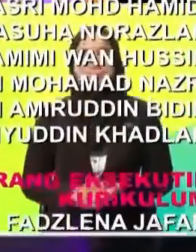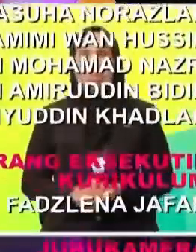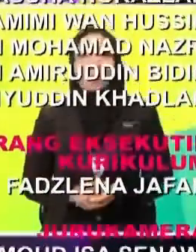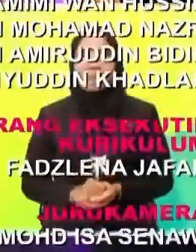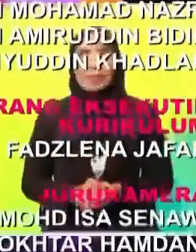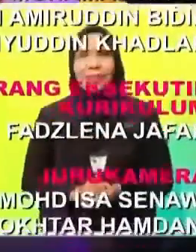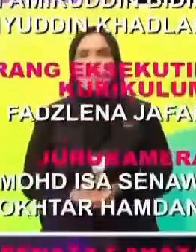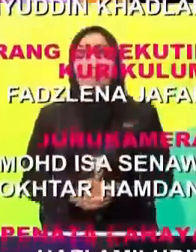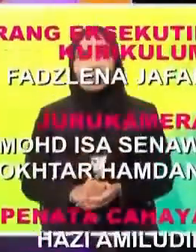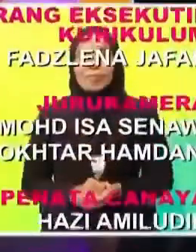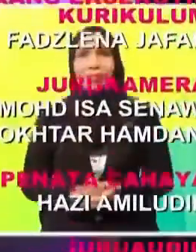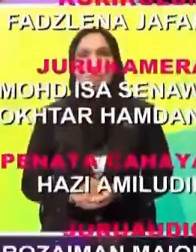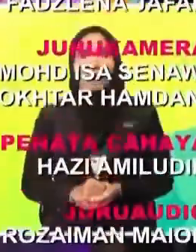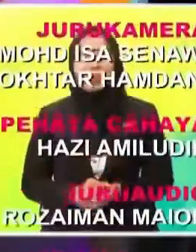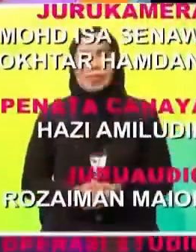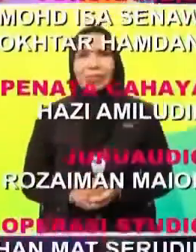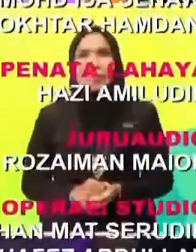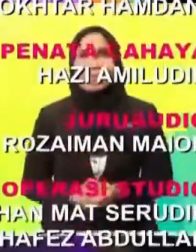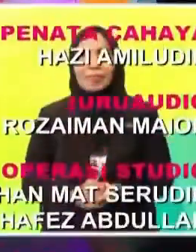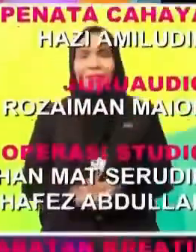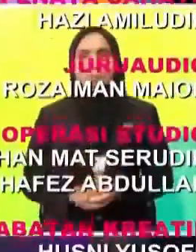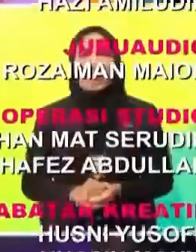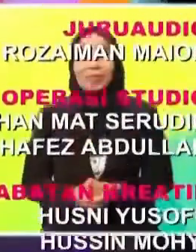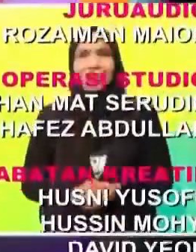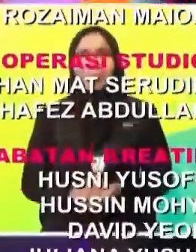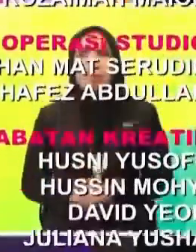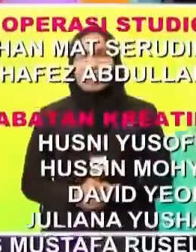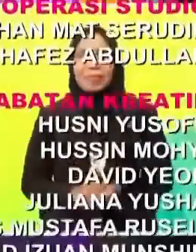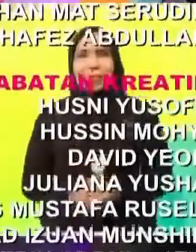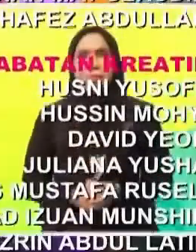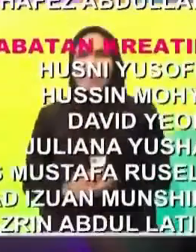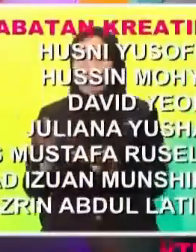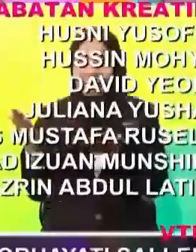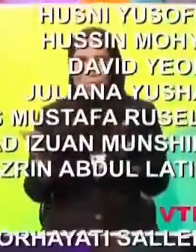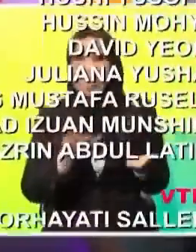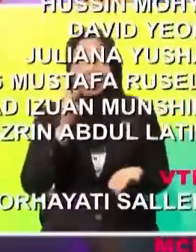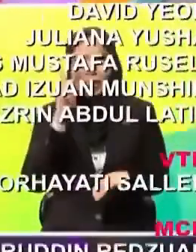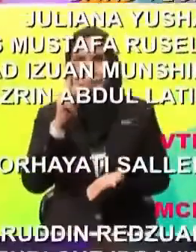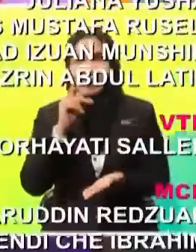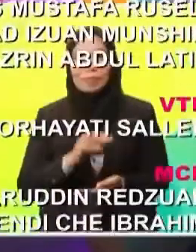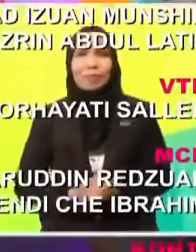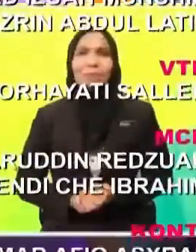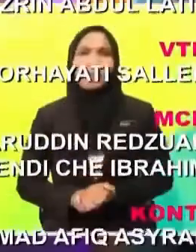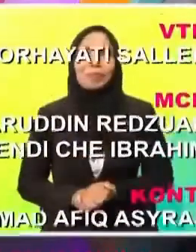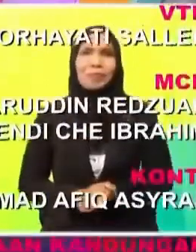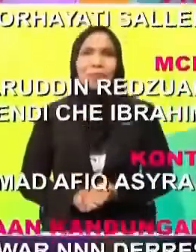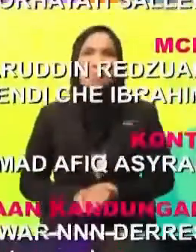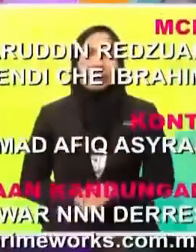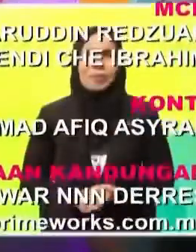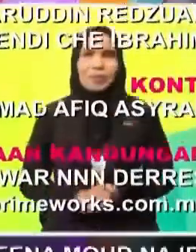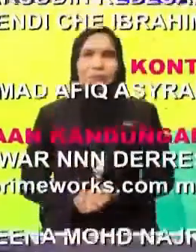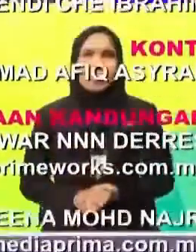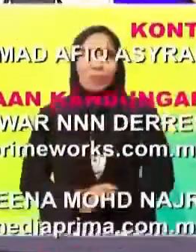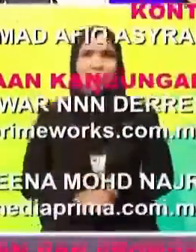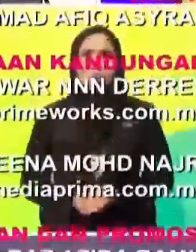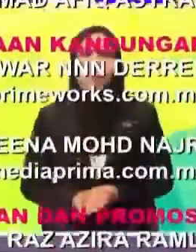mampu bersaing di era mutakhir silakan Kak yo Kyle silakan